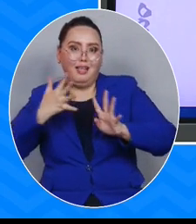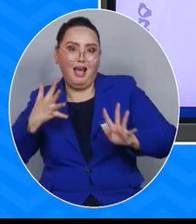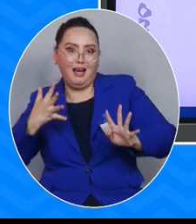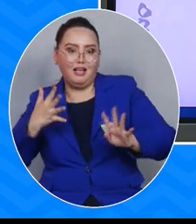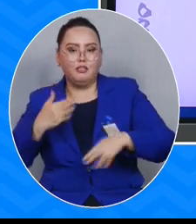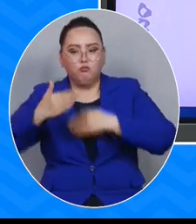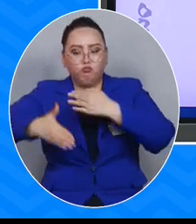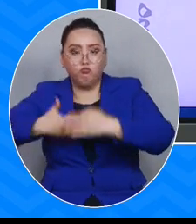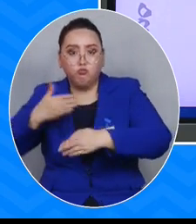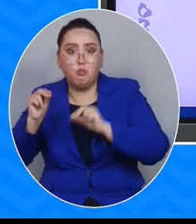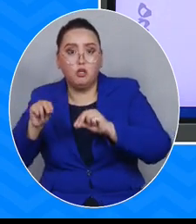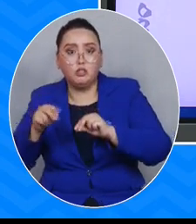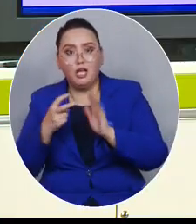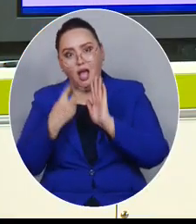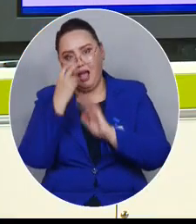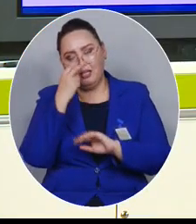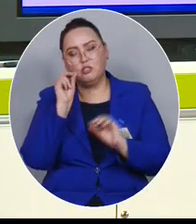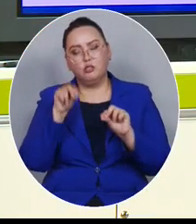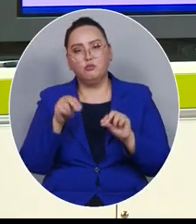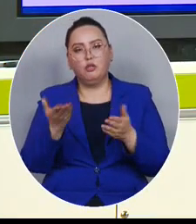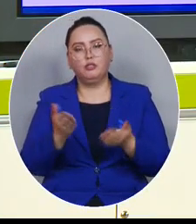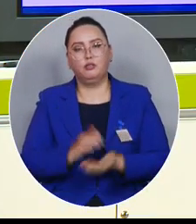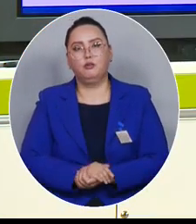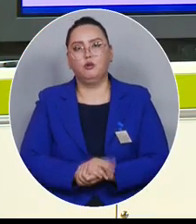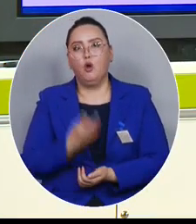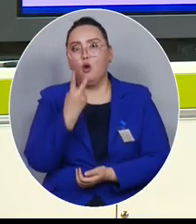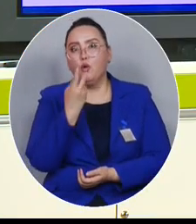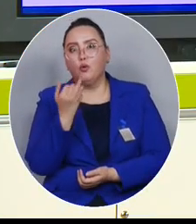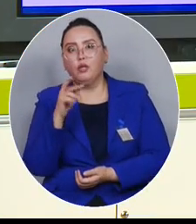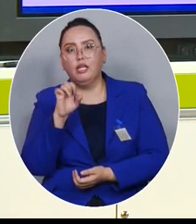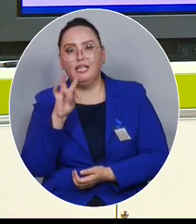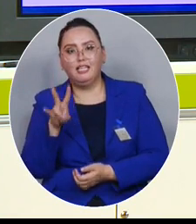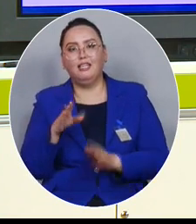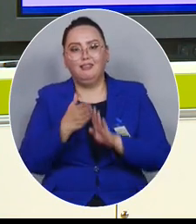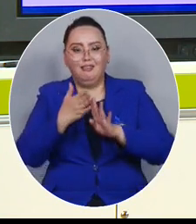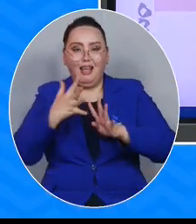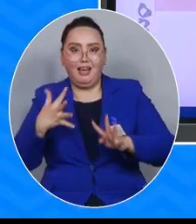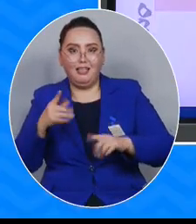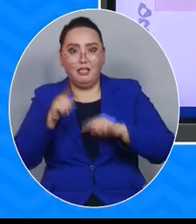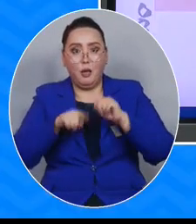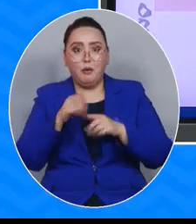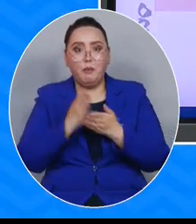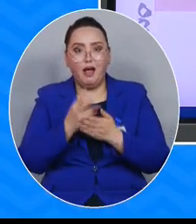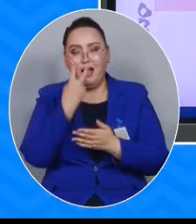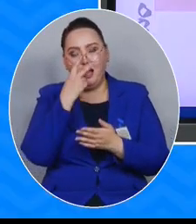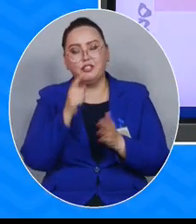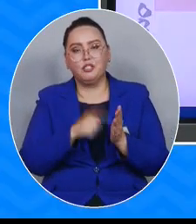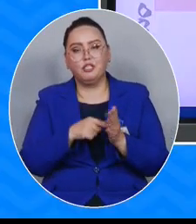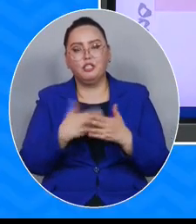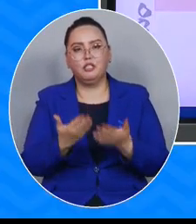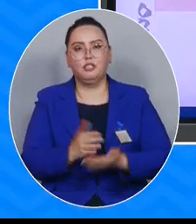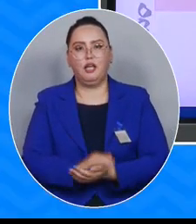байнаа гэлгээг эндээс ажигэлэж болон. Тэрэнээс гадан үүлээн дарааалдияг амаруайның байгаа басын ажигэлэээг үхтүүдээй нэг дүүртэн болохаар үүл.